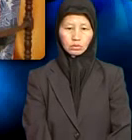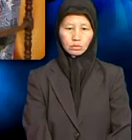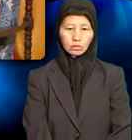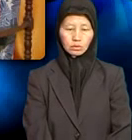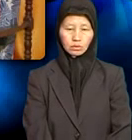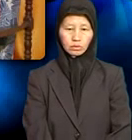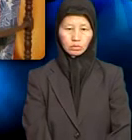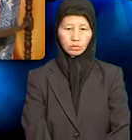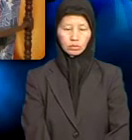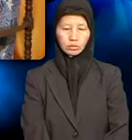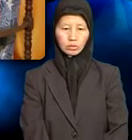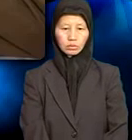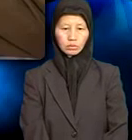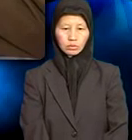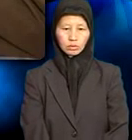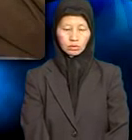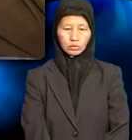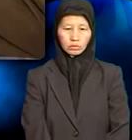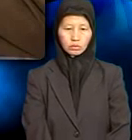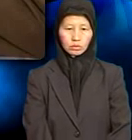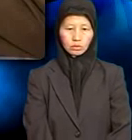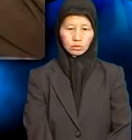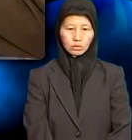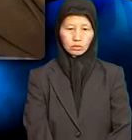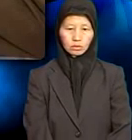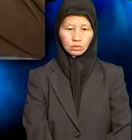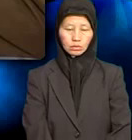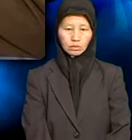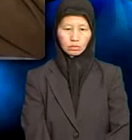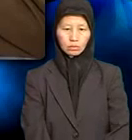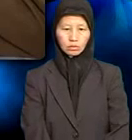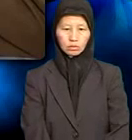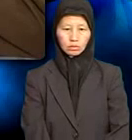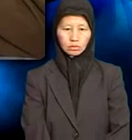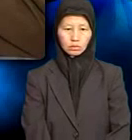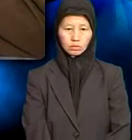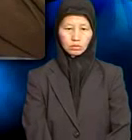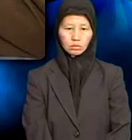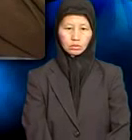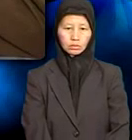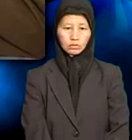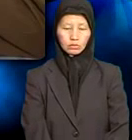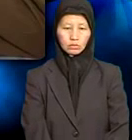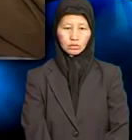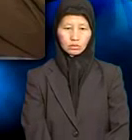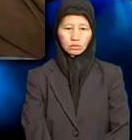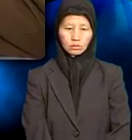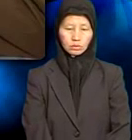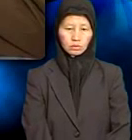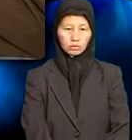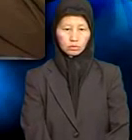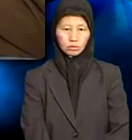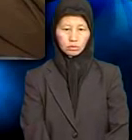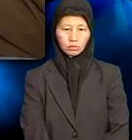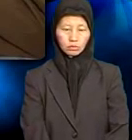Assalamualaikum warahmatullahi wabarakatuh. أشهد أن لا إله إلا الله وأشهد أن محمد رسول الله اللهم صل